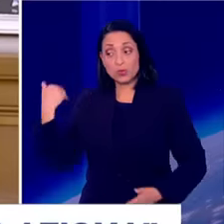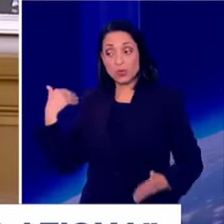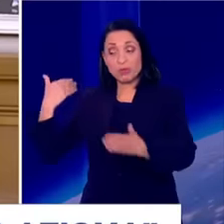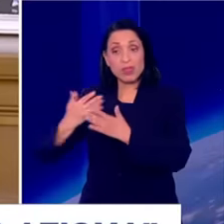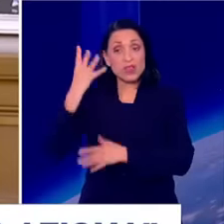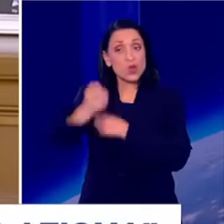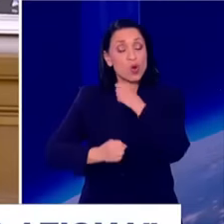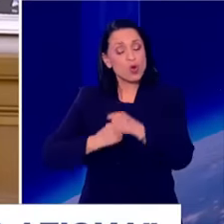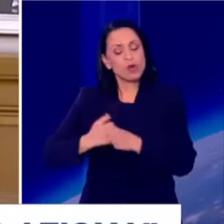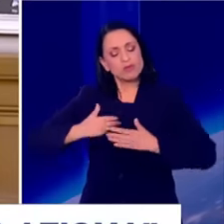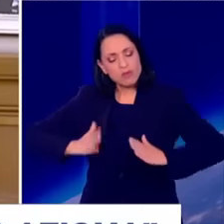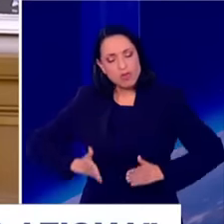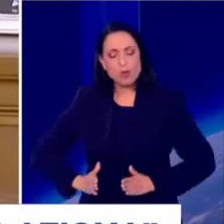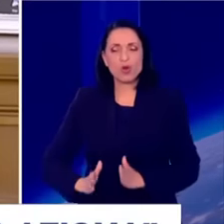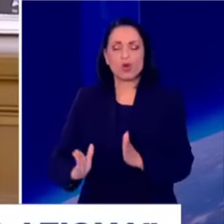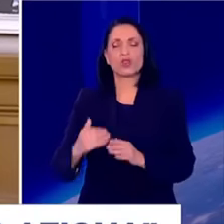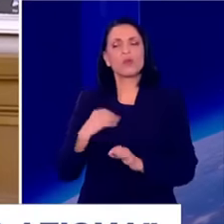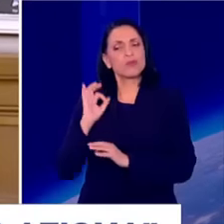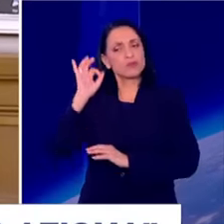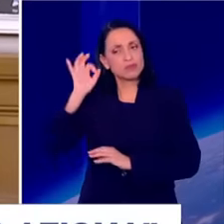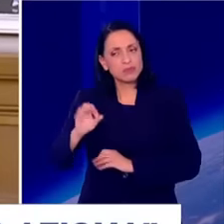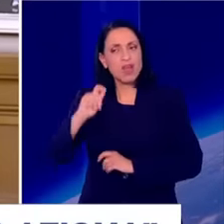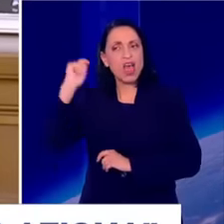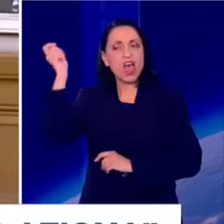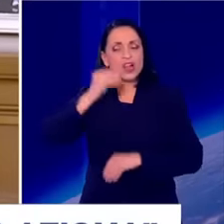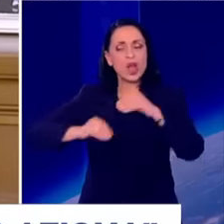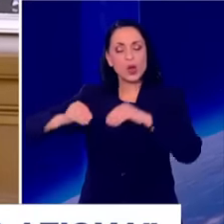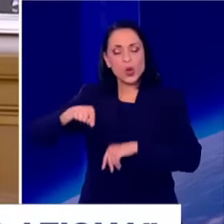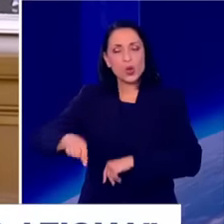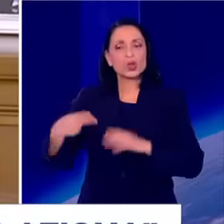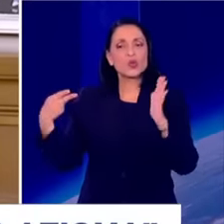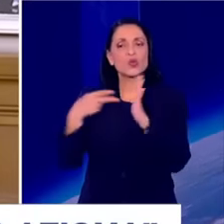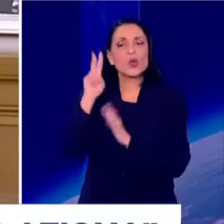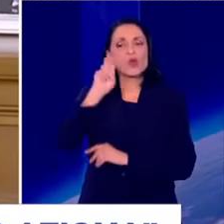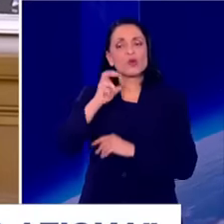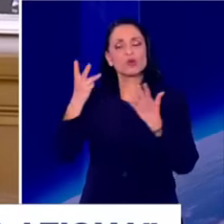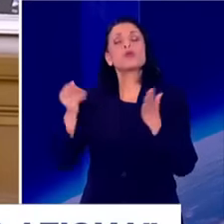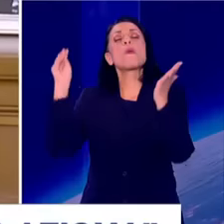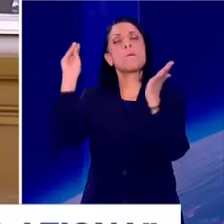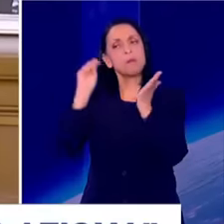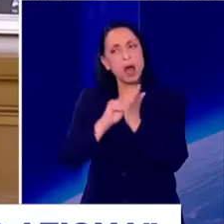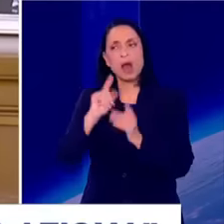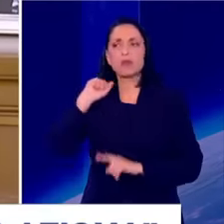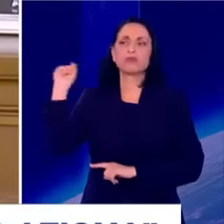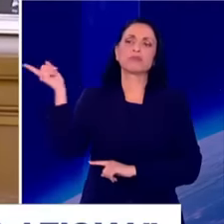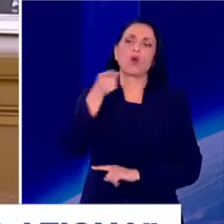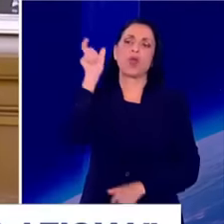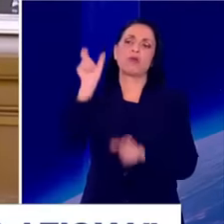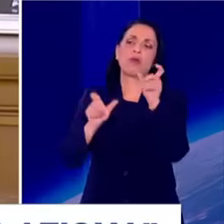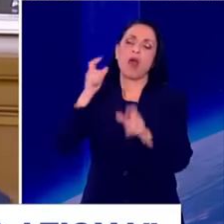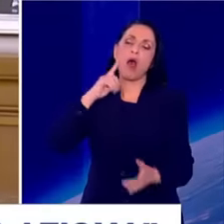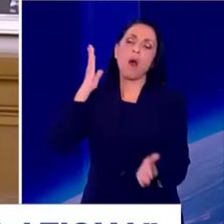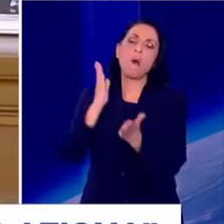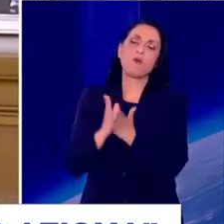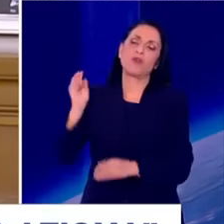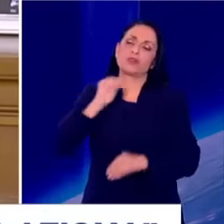το έργο μας και θα πάμε σε εθνικές εκλογές το 2027, θέτοντας και πάλι στην κρίση των πολιτών το έργο το